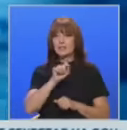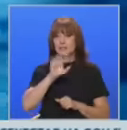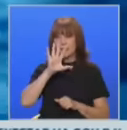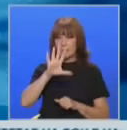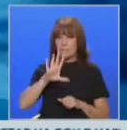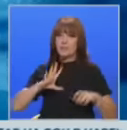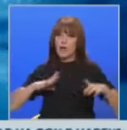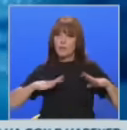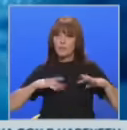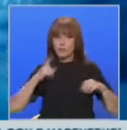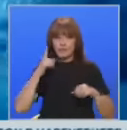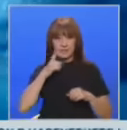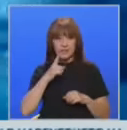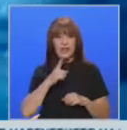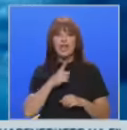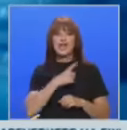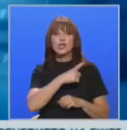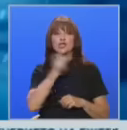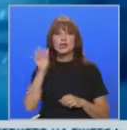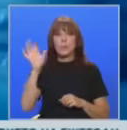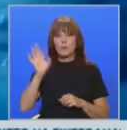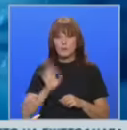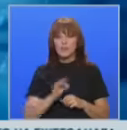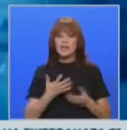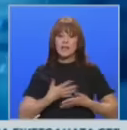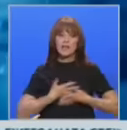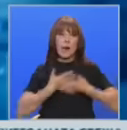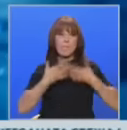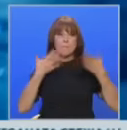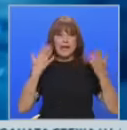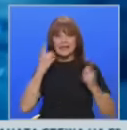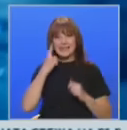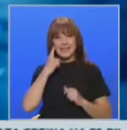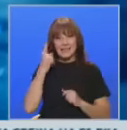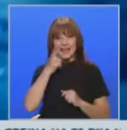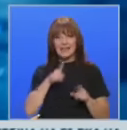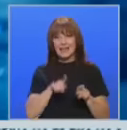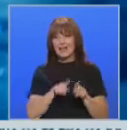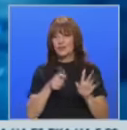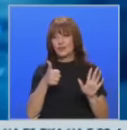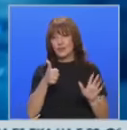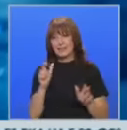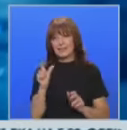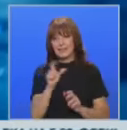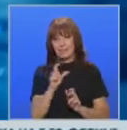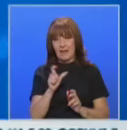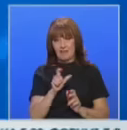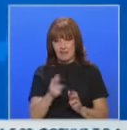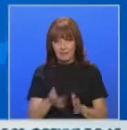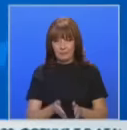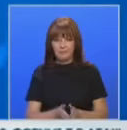и 100% в ден на национален празник, какъвто беше 6 септември.